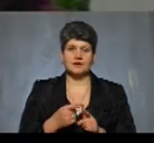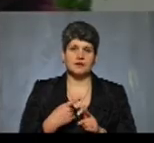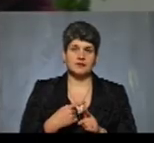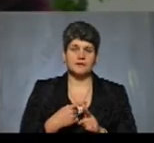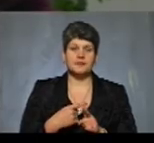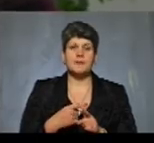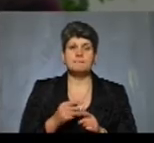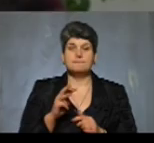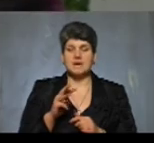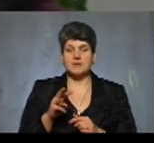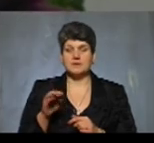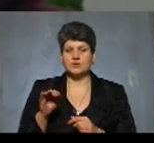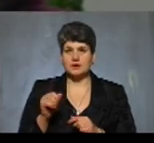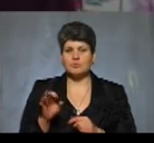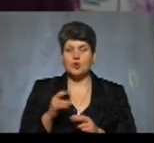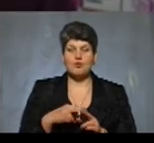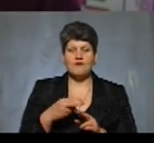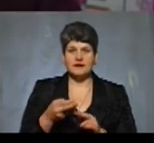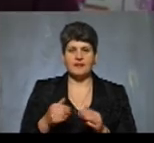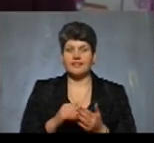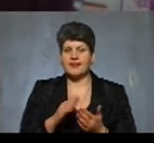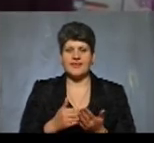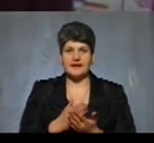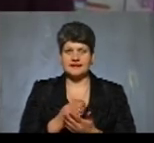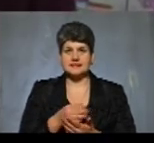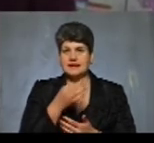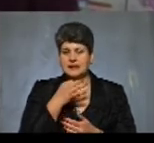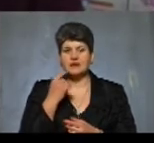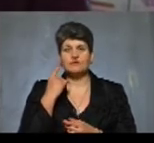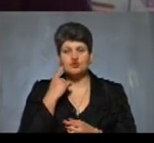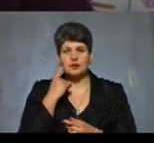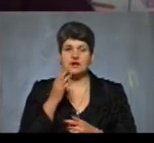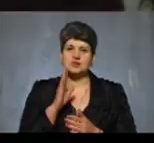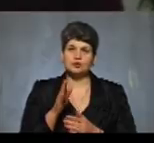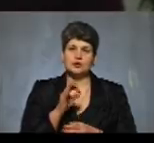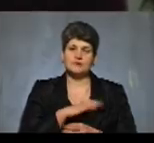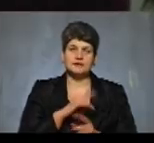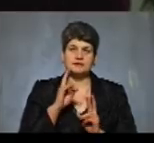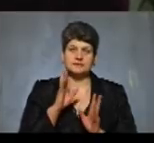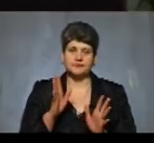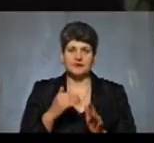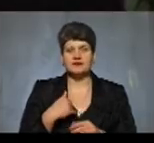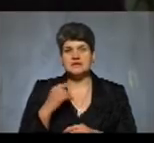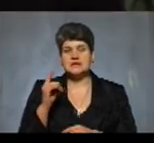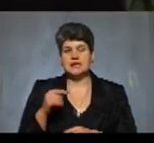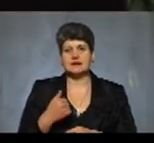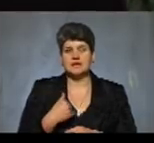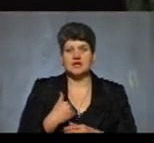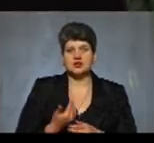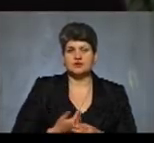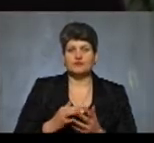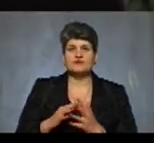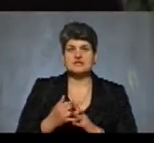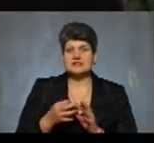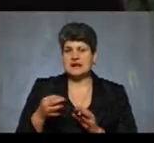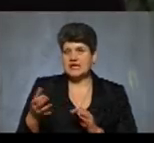Марія Метохір про повернення неякісних ліків чула. Чи користуватиметься цим правом, не знає. Ви знаєте, я живу в селі,